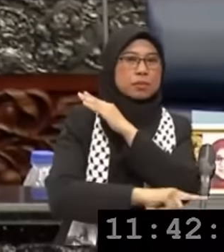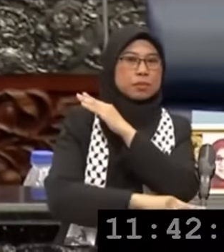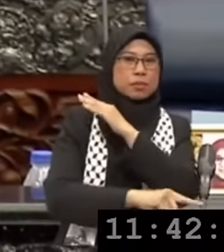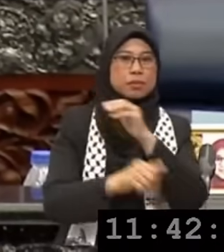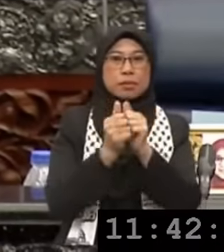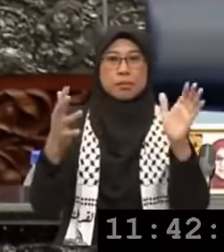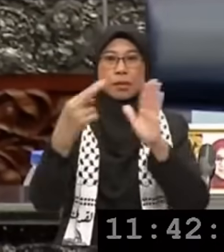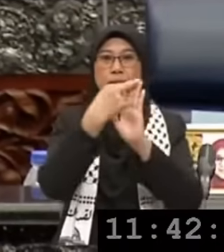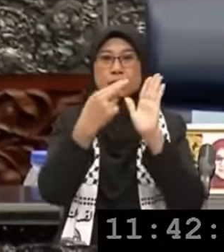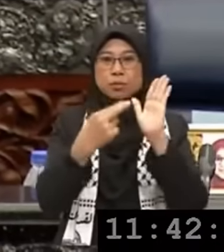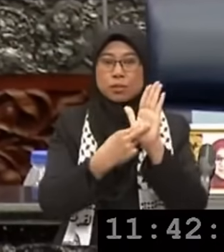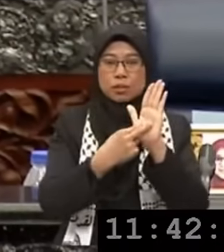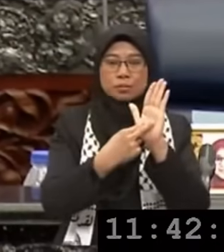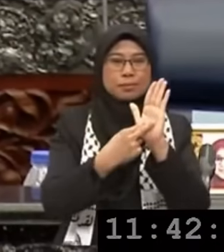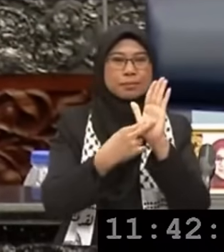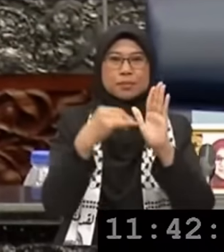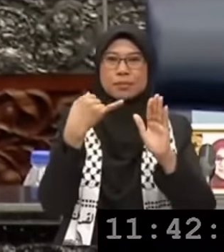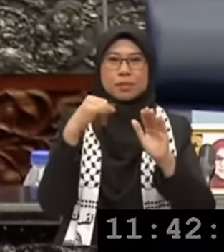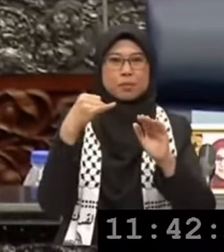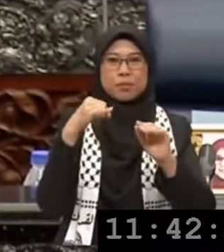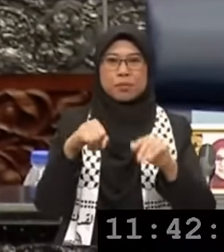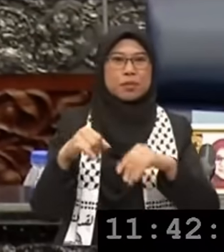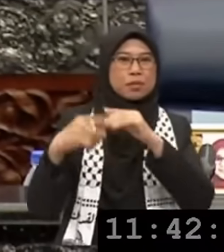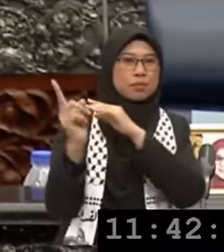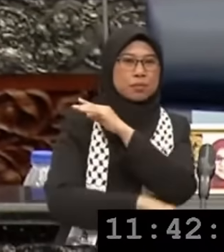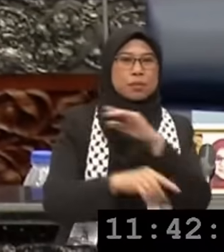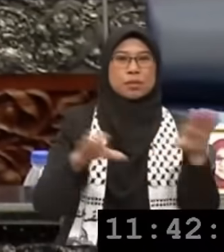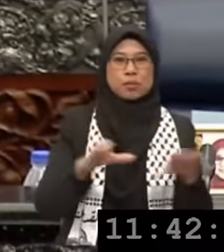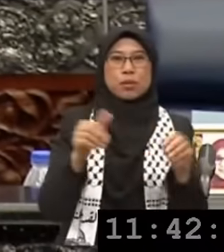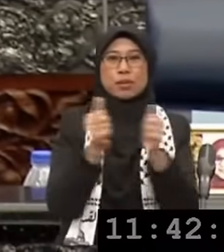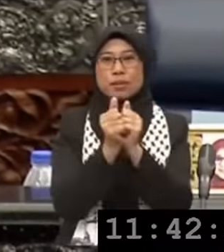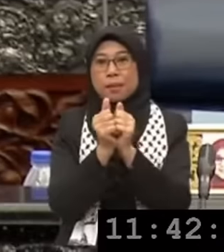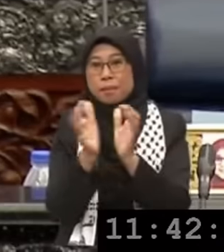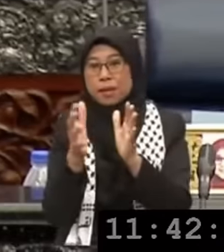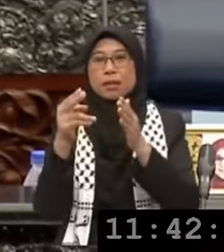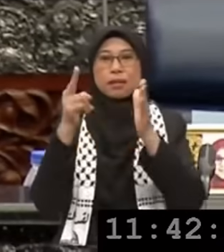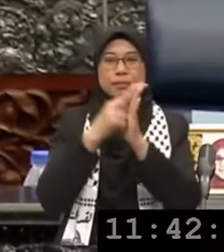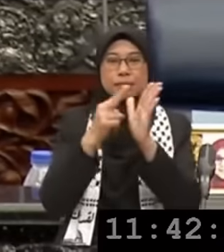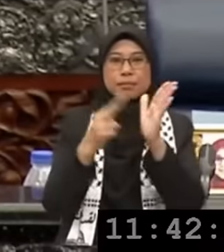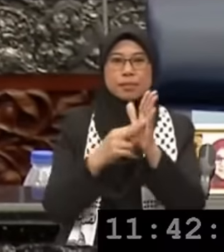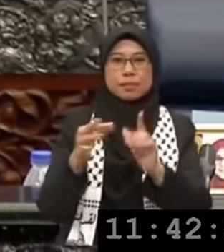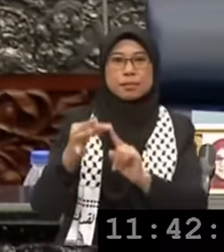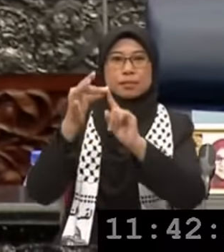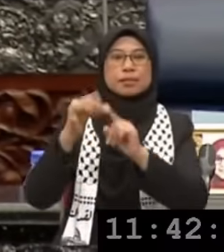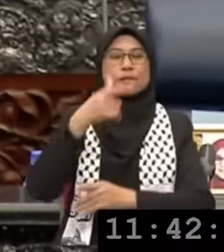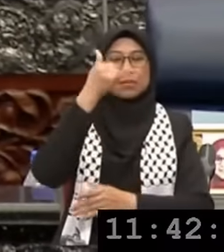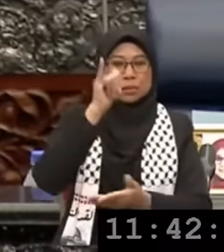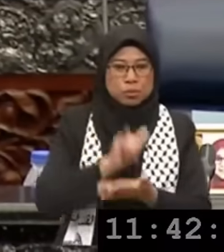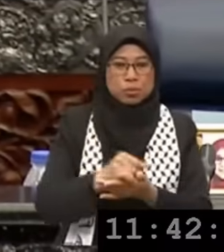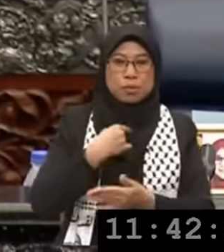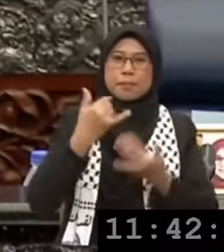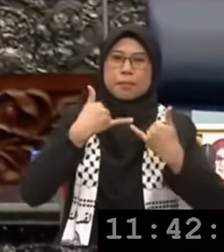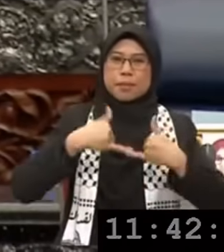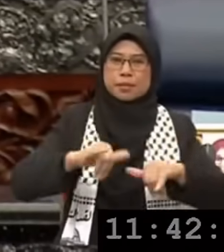tidak boleh dijalankan satu-satu hukuman tanpa undang-undang yang khusus Oleh sebab itu saya masih